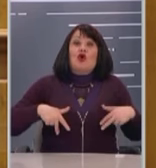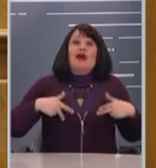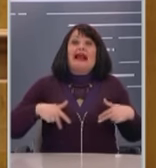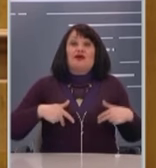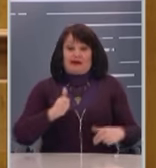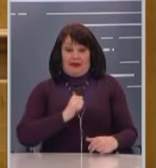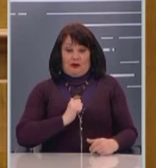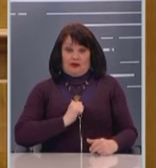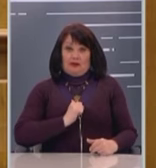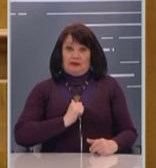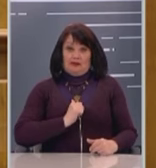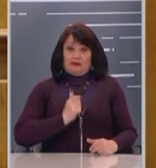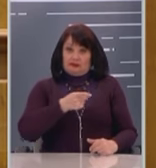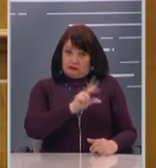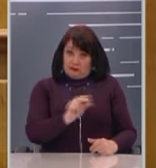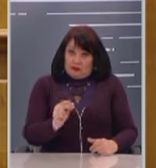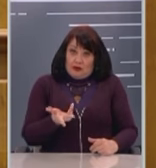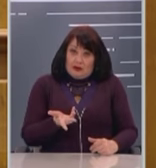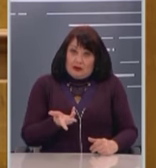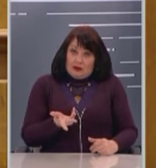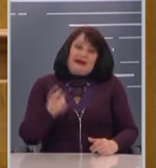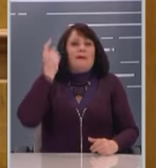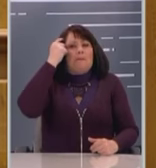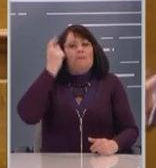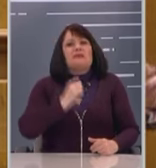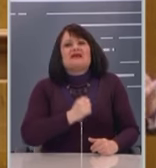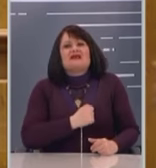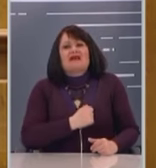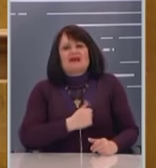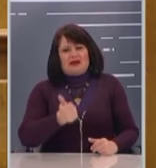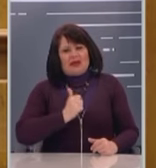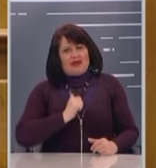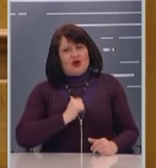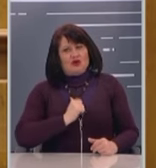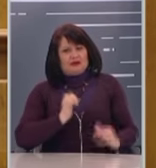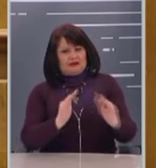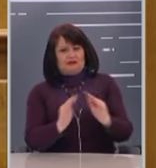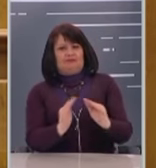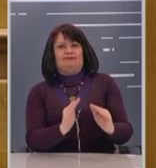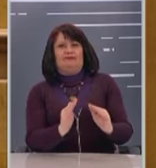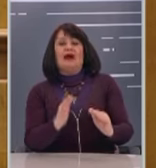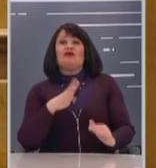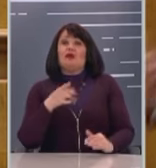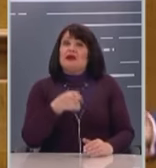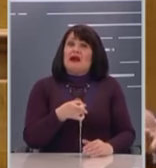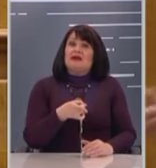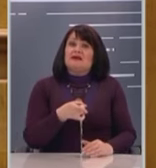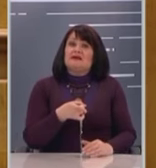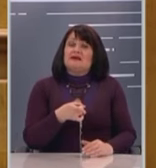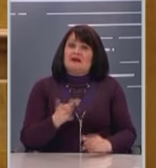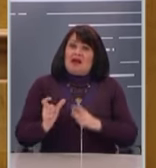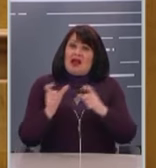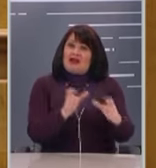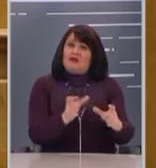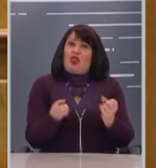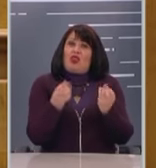ιδιωτική πρωτοβουλία. Διότι αυτό το είδος ιδιωτικής πρωτοβουλίας υπερασπίζεστε. Αυτής που τα παίρνει όλα έτοιμα και